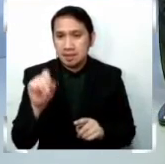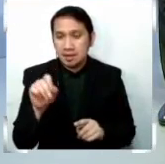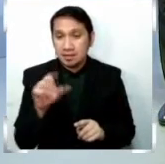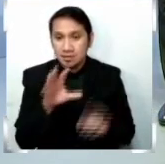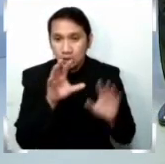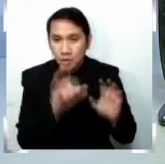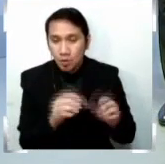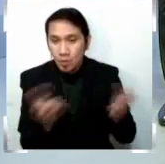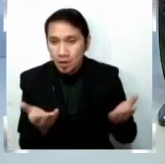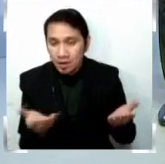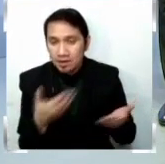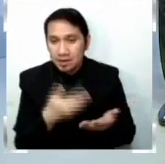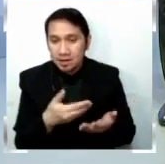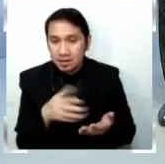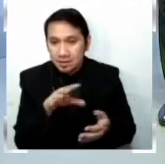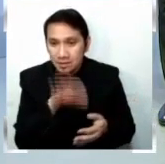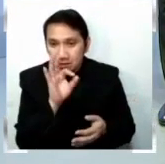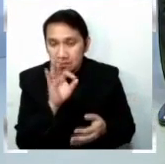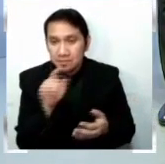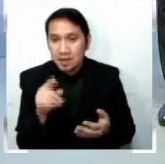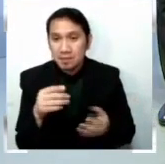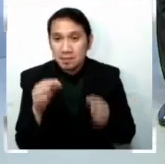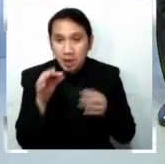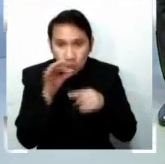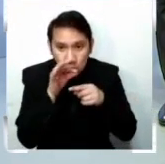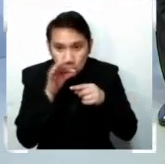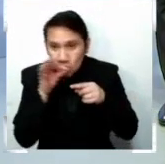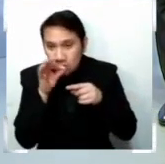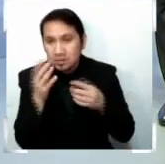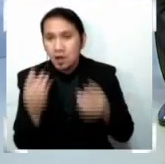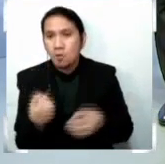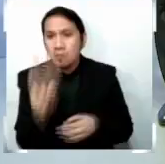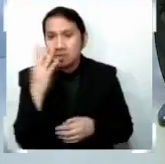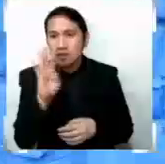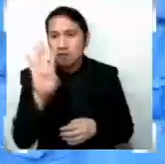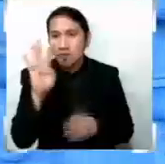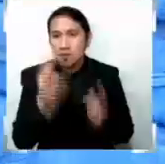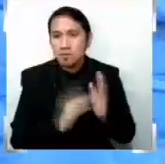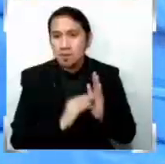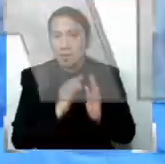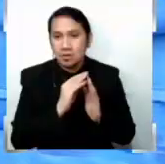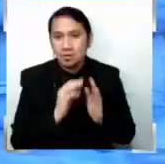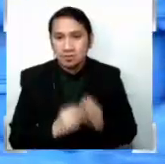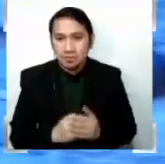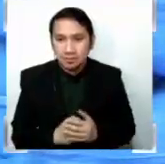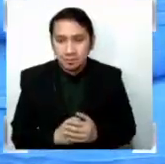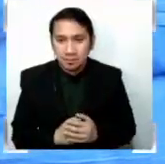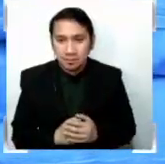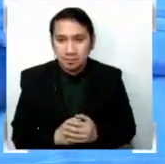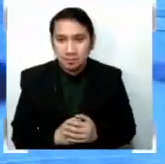nasa 4 na bilyong piso. Saksi si John Consulta.